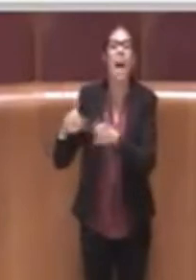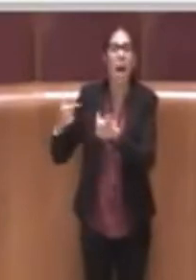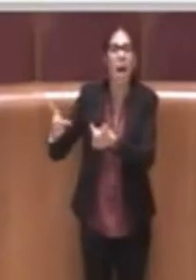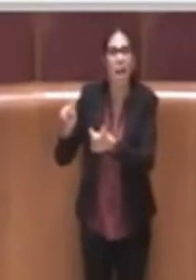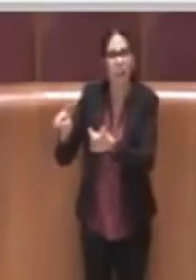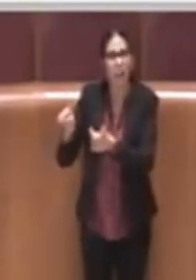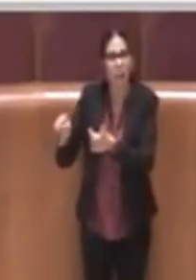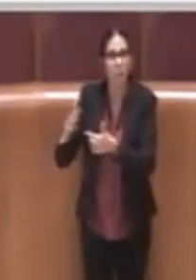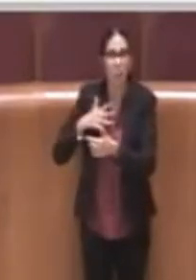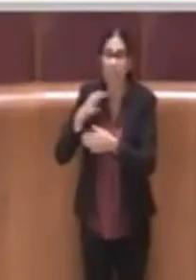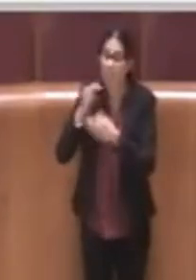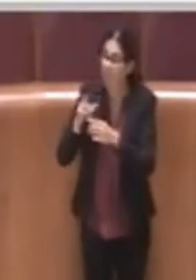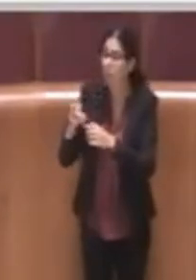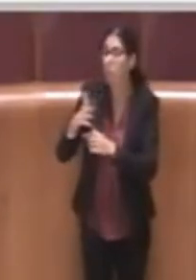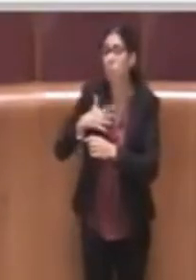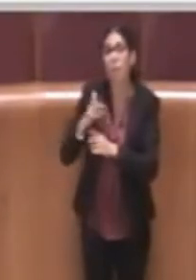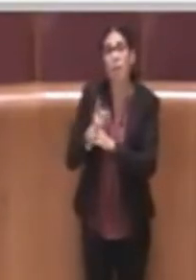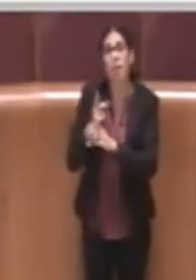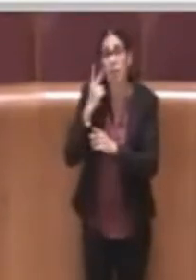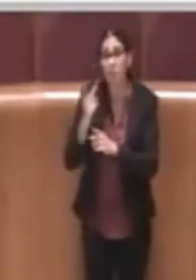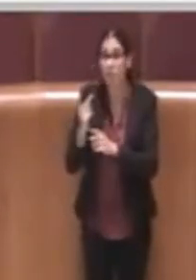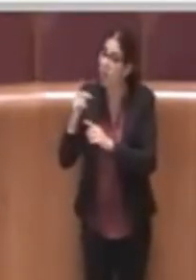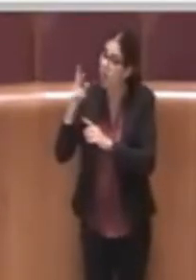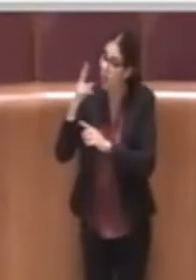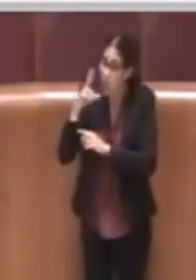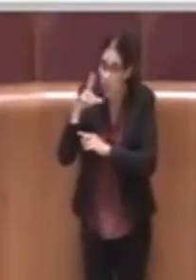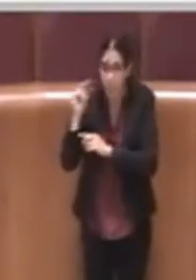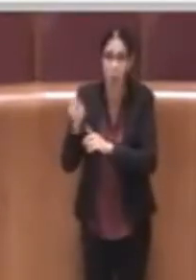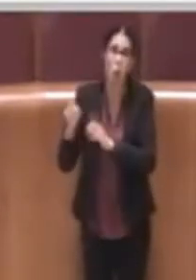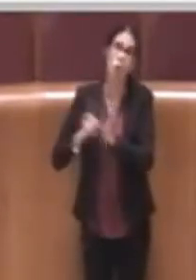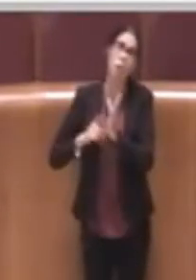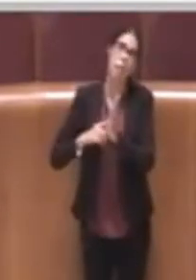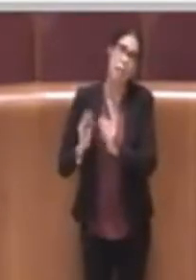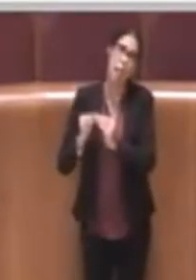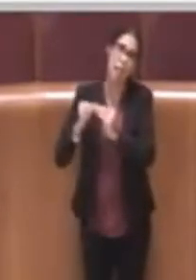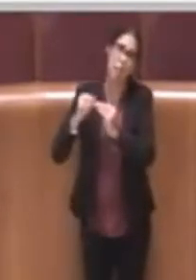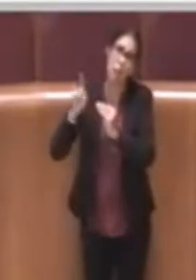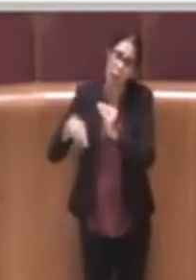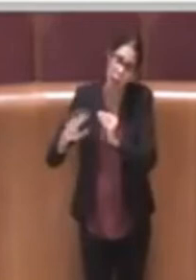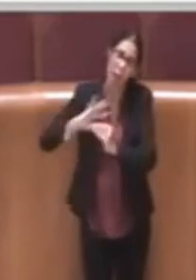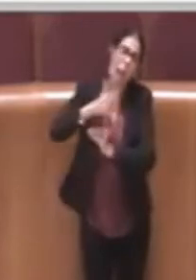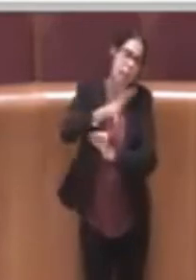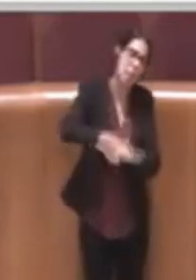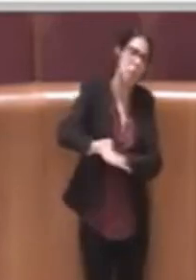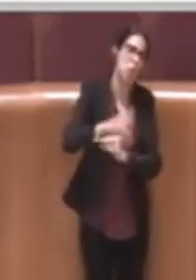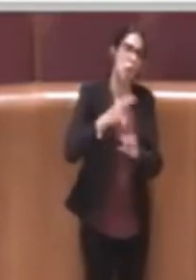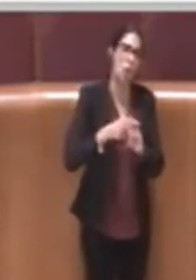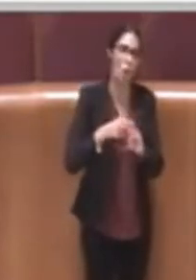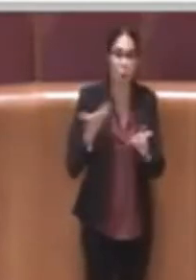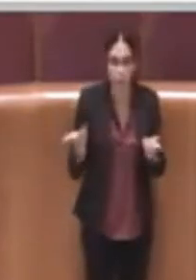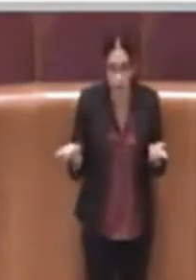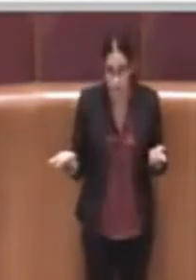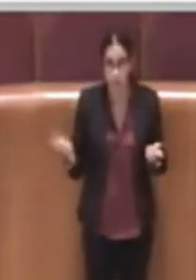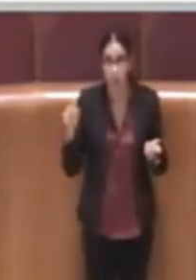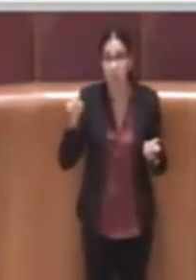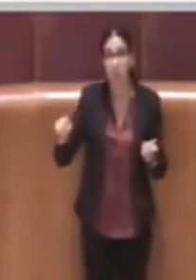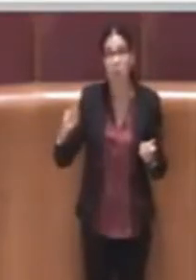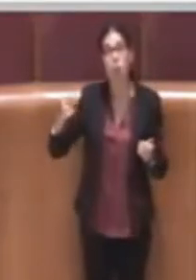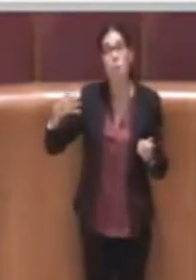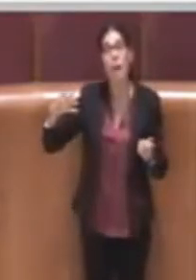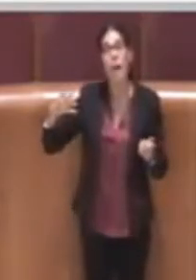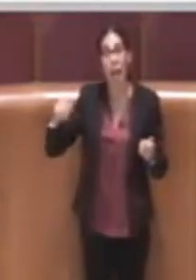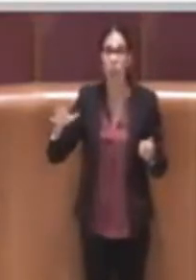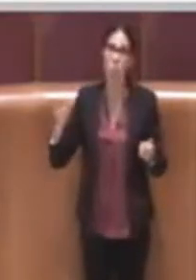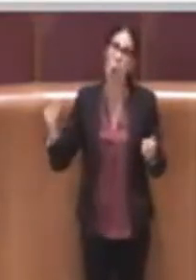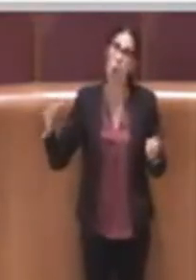dovevano vedere riconosciuti i loro diritti edificatori in altre zone di Roma. E siccome Tormarancia è una zona molto